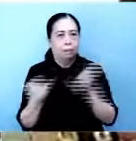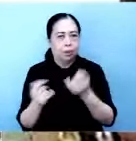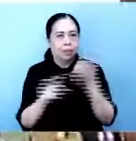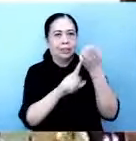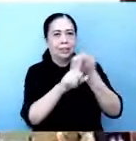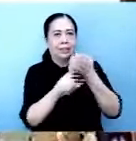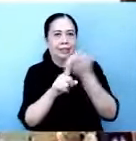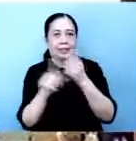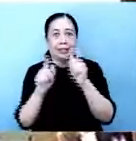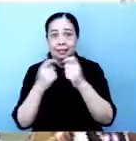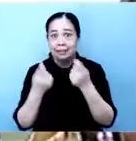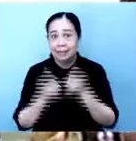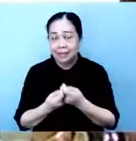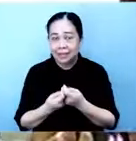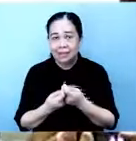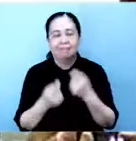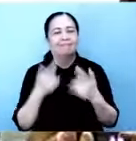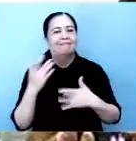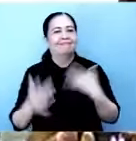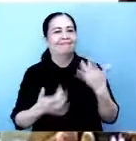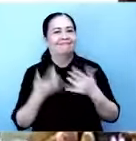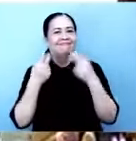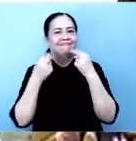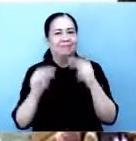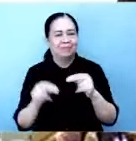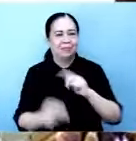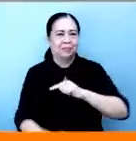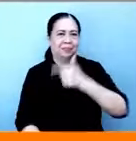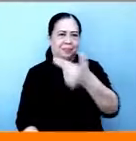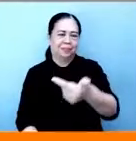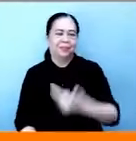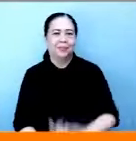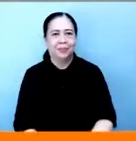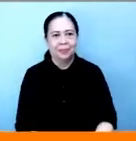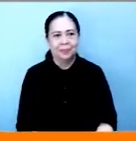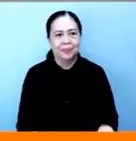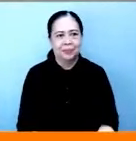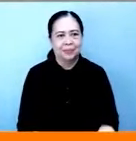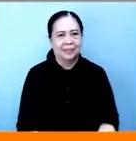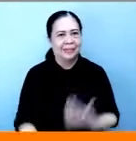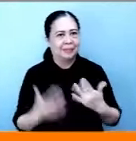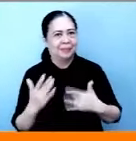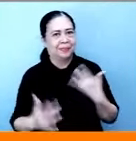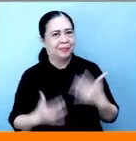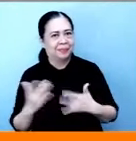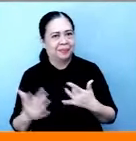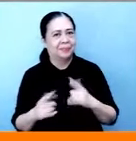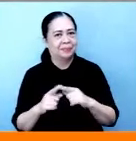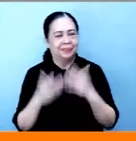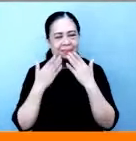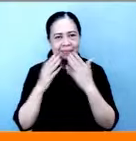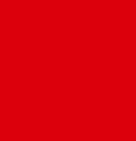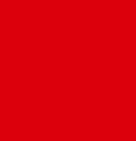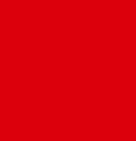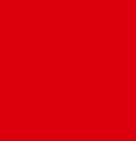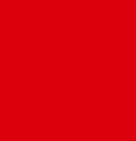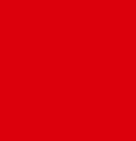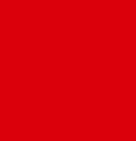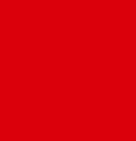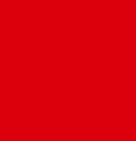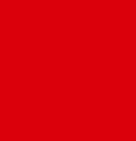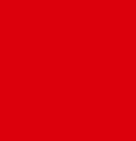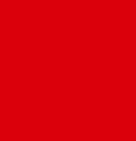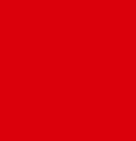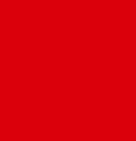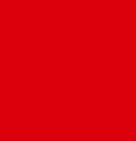O, di ba Mikey, how exciting news. Mikey, balik sa inyo. Nakaka-excite naman, pero maraming salamat, Martie Bautista. What's up